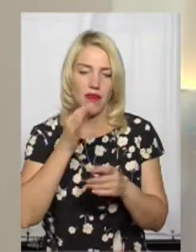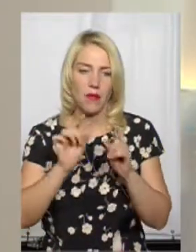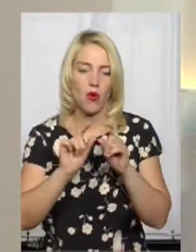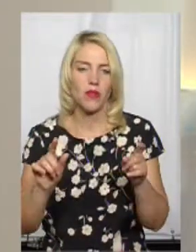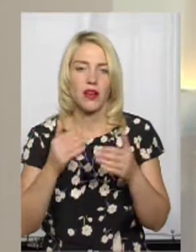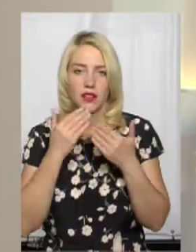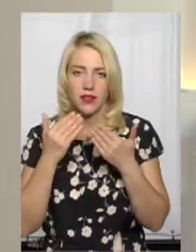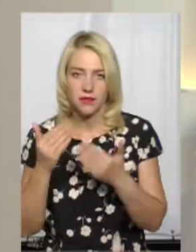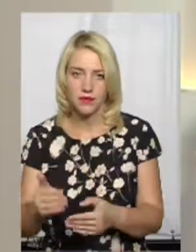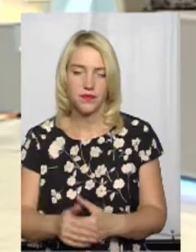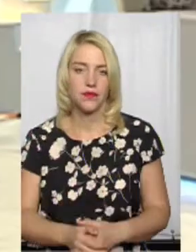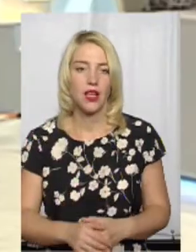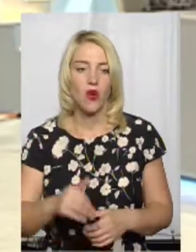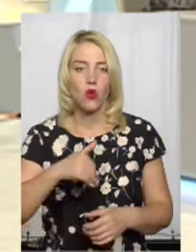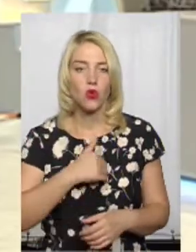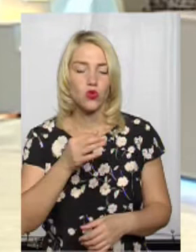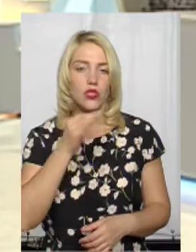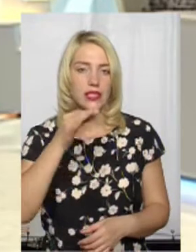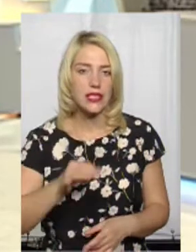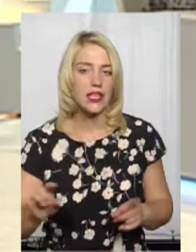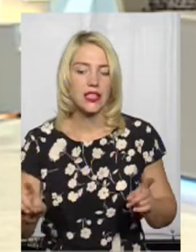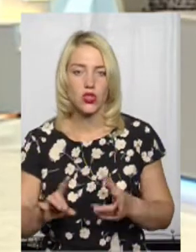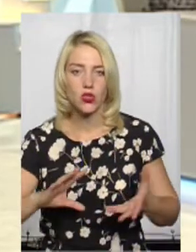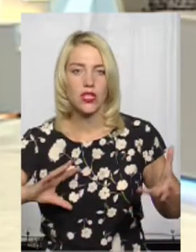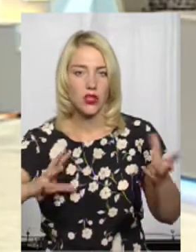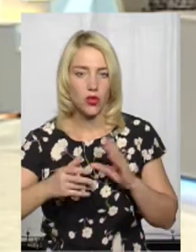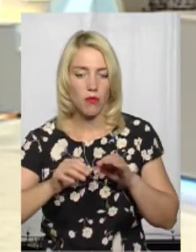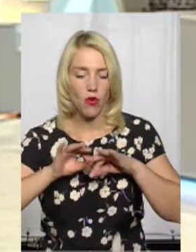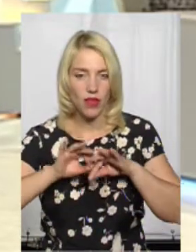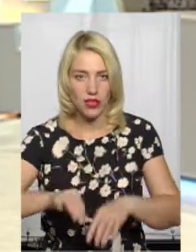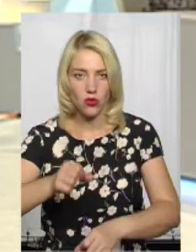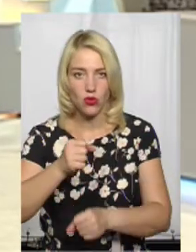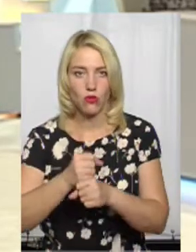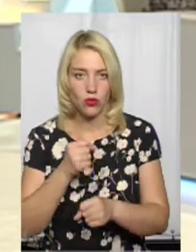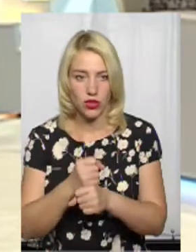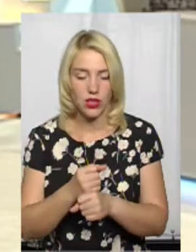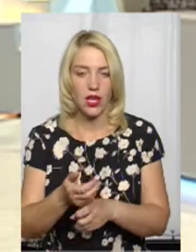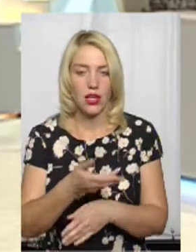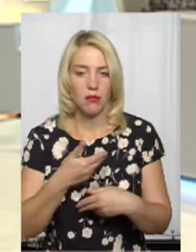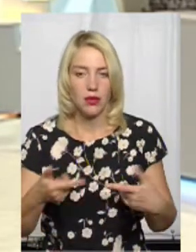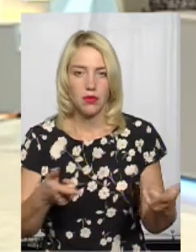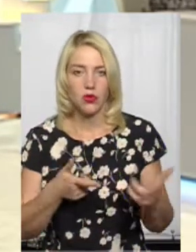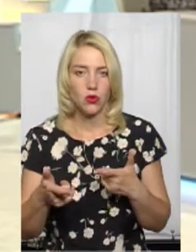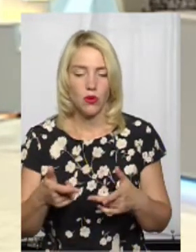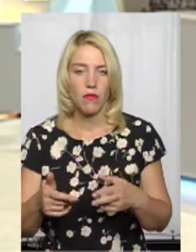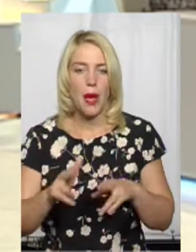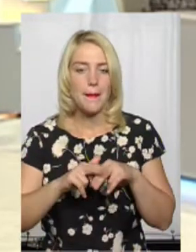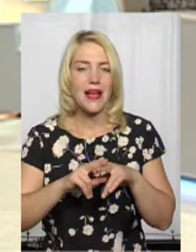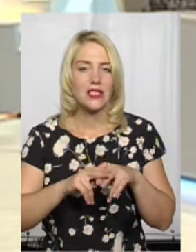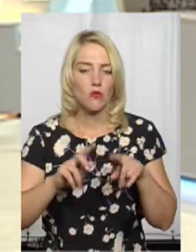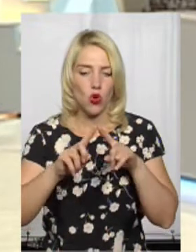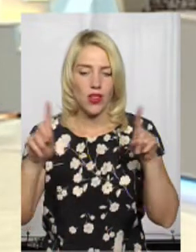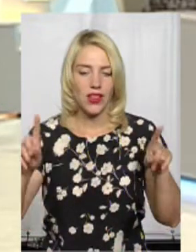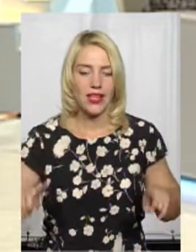ласка. Хочу сказати, що за результатами проведеної роботи ми підготуємо паспорти на